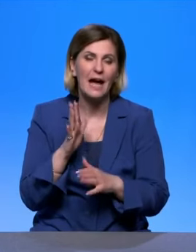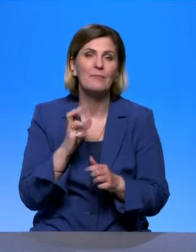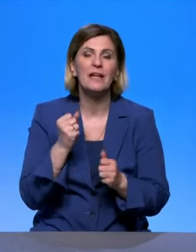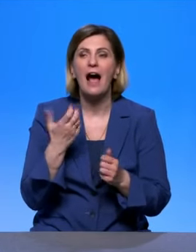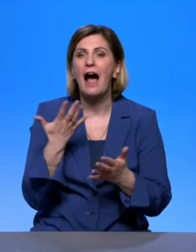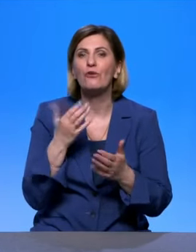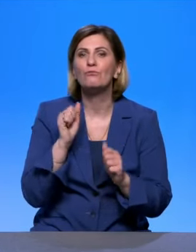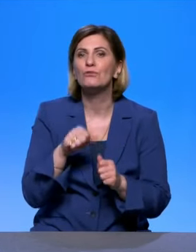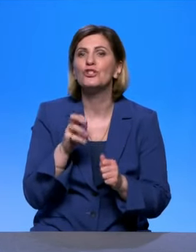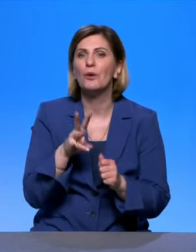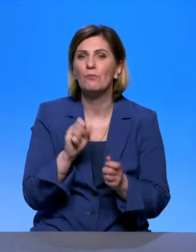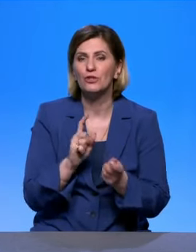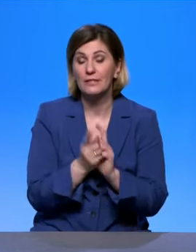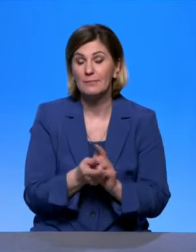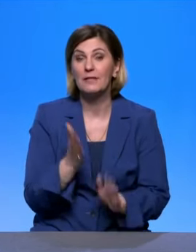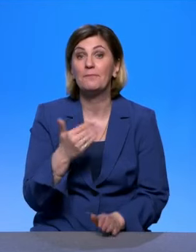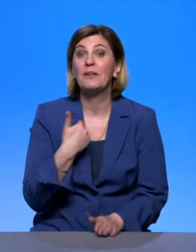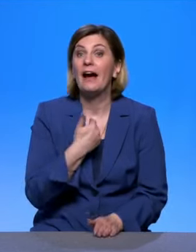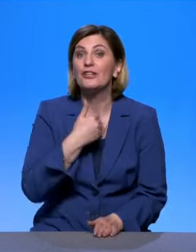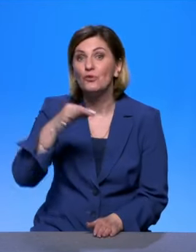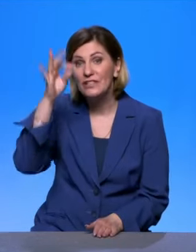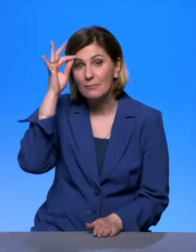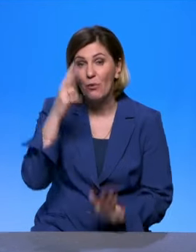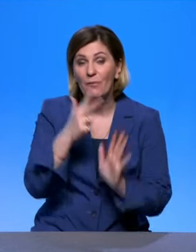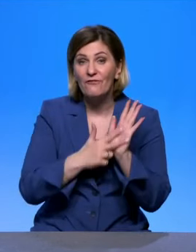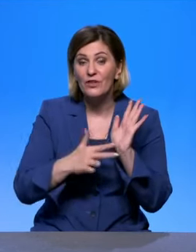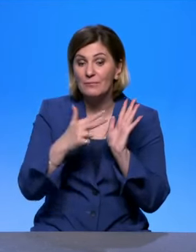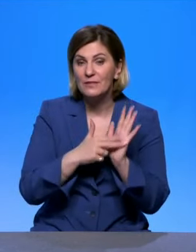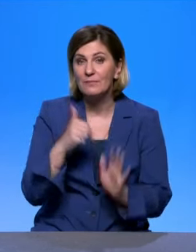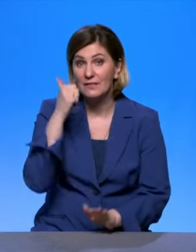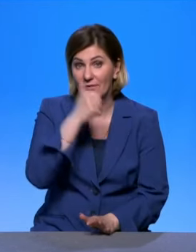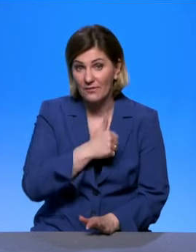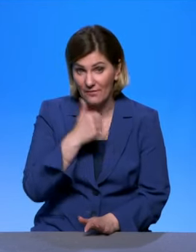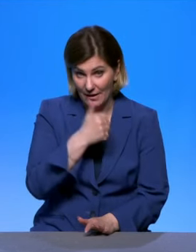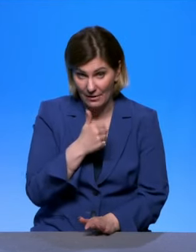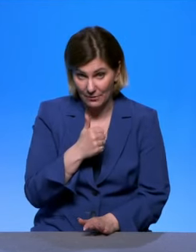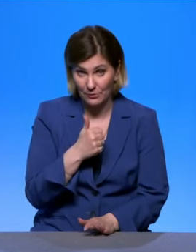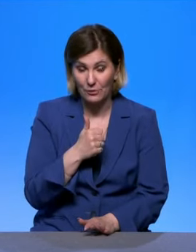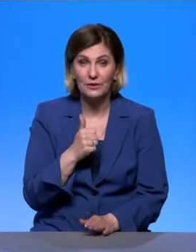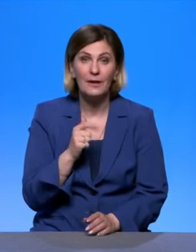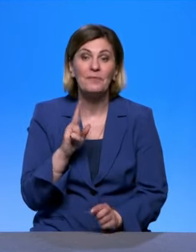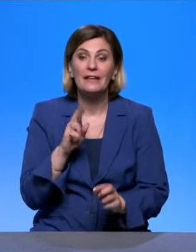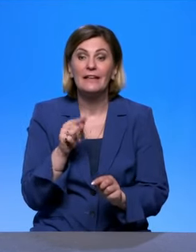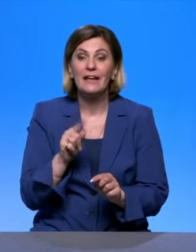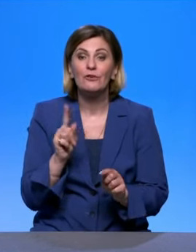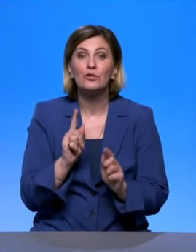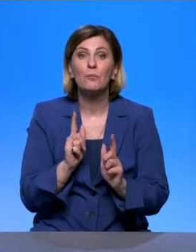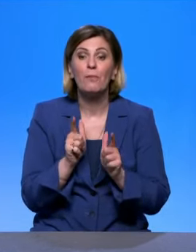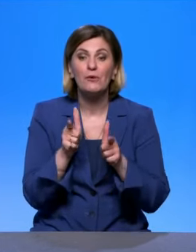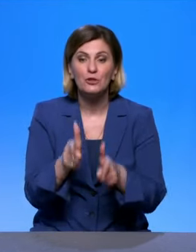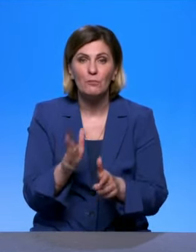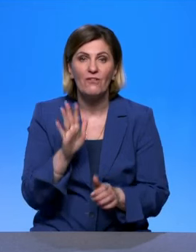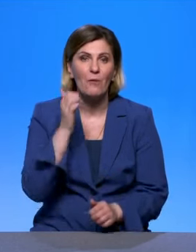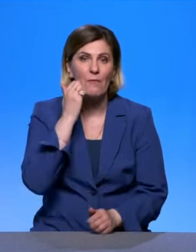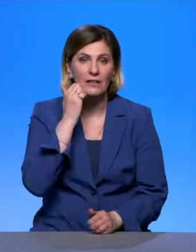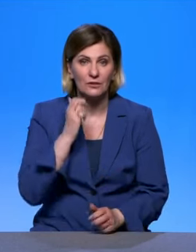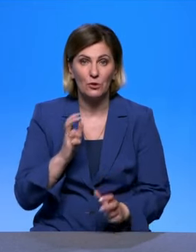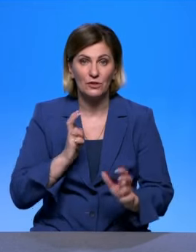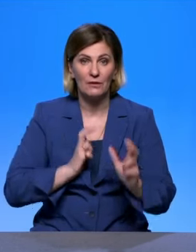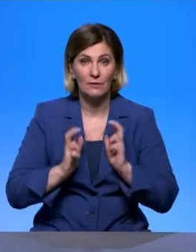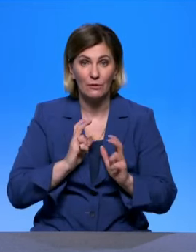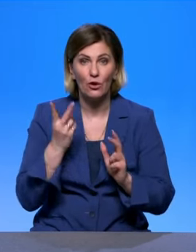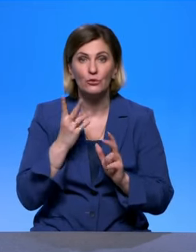88-й год. В этом году, ну, в общем, как и до, и после, для того, чтобы поступать в московские вузы, надо было уезжать где-то